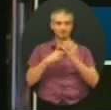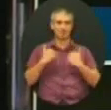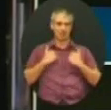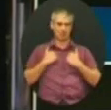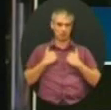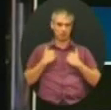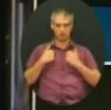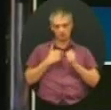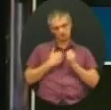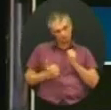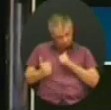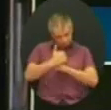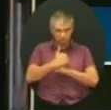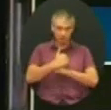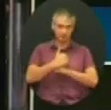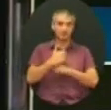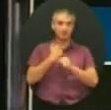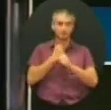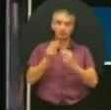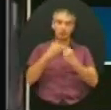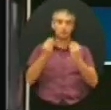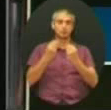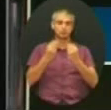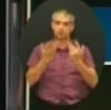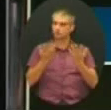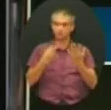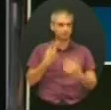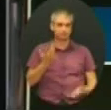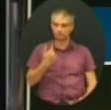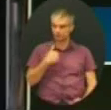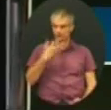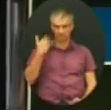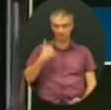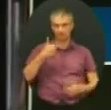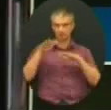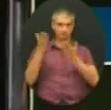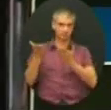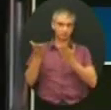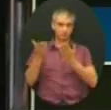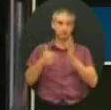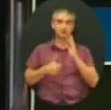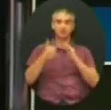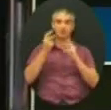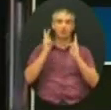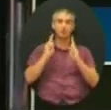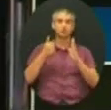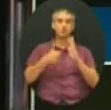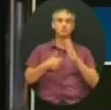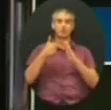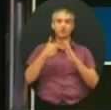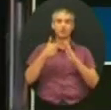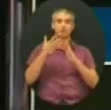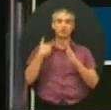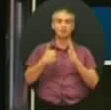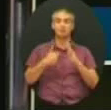אני אגוף ואני אבוא ליעשה עוד משהו. תראה, זה אחד, אני הייתי שר בממשלה. לשר יש מנכ״ל. שר הרווחה. כן,